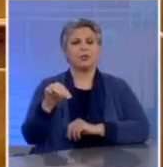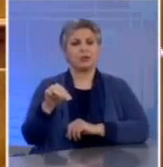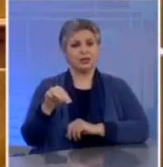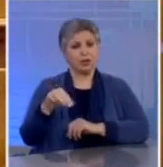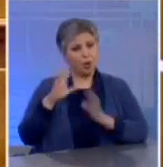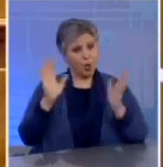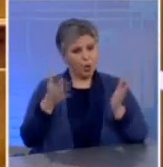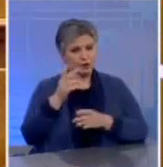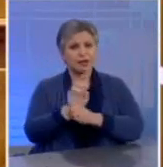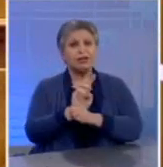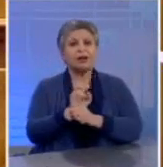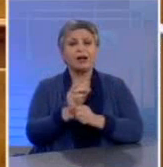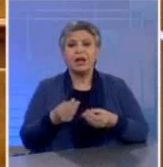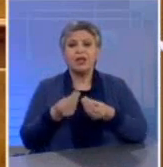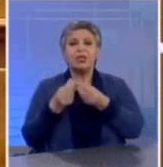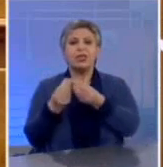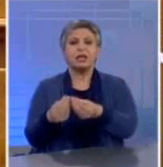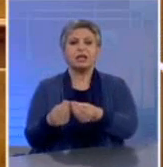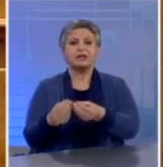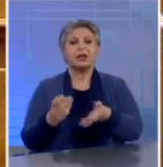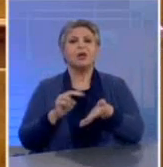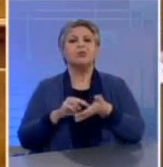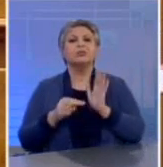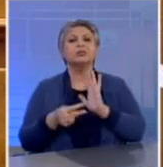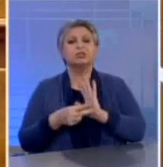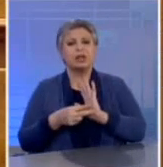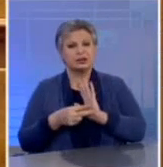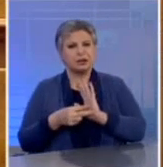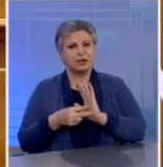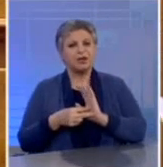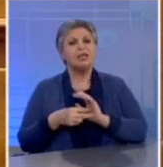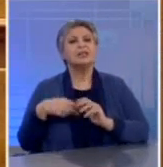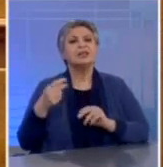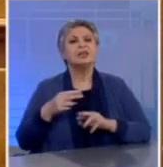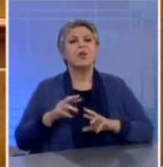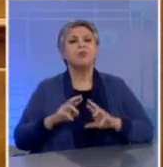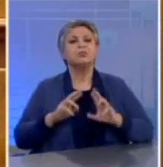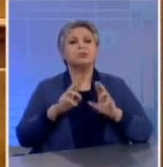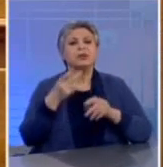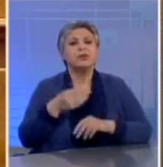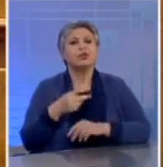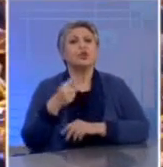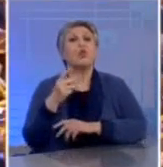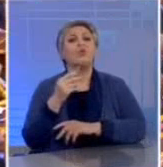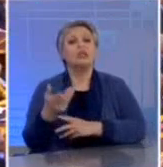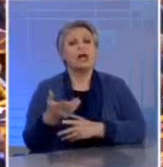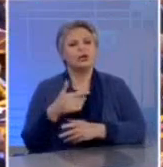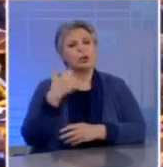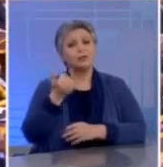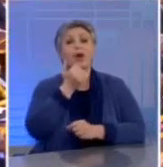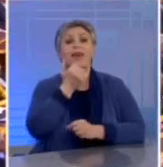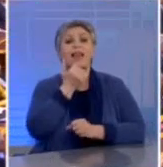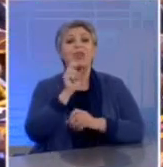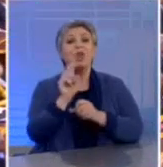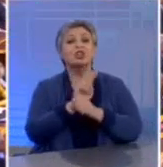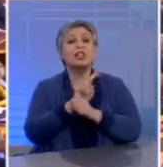καταθέτετε λοιπόν έγγραφα, να προσέξετε, γιατί ο πύραυλος Κουμπουτσάκος, όπως λέει και ο Μουσάς, δεν σας δίνει αυτά που πρέπει να σας δώσει σωστά. Το καταθέτω στη Βουλή.